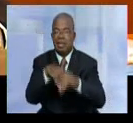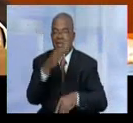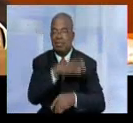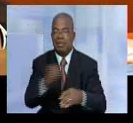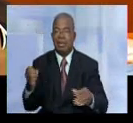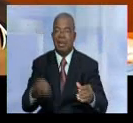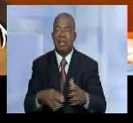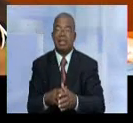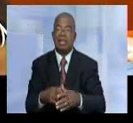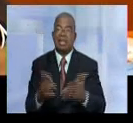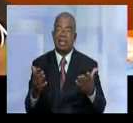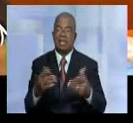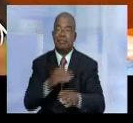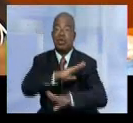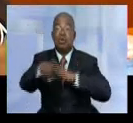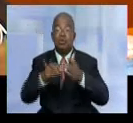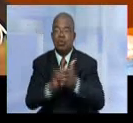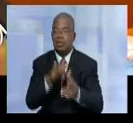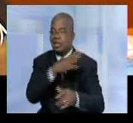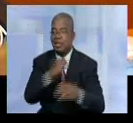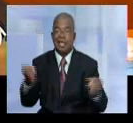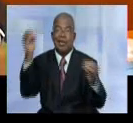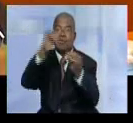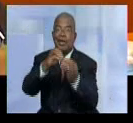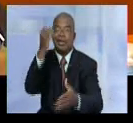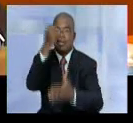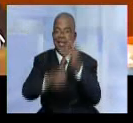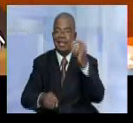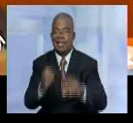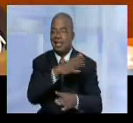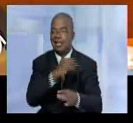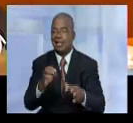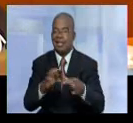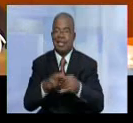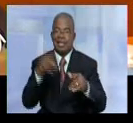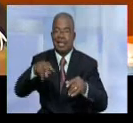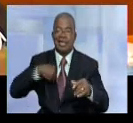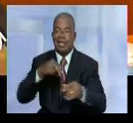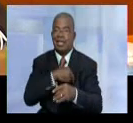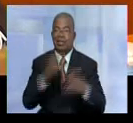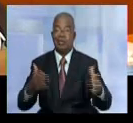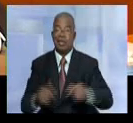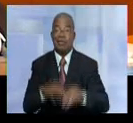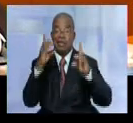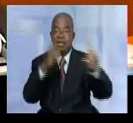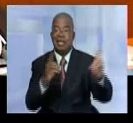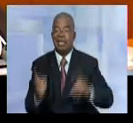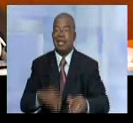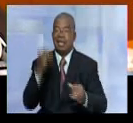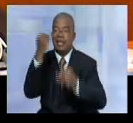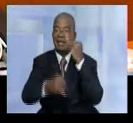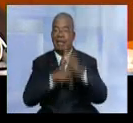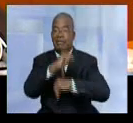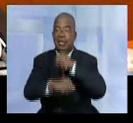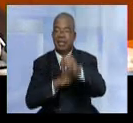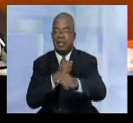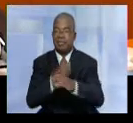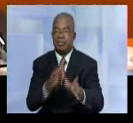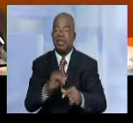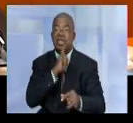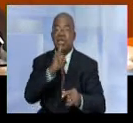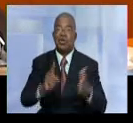les détails relatifs à la décision d'augmentation des salaires que nous avons prise en fin d'année. Je